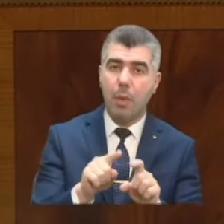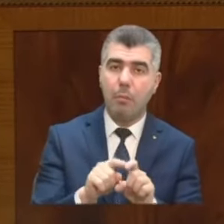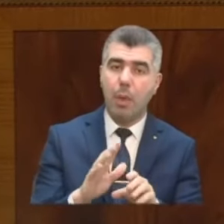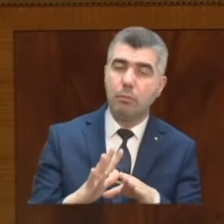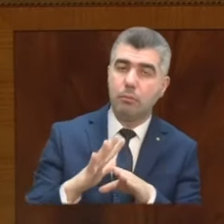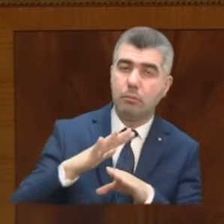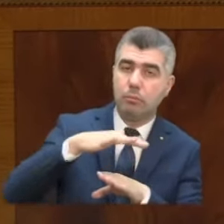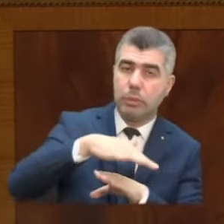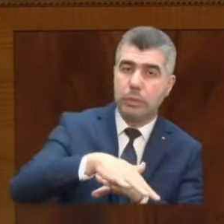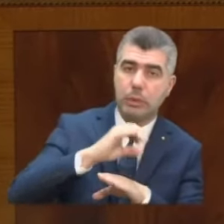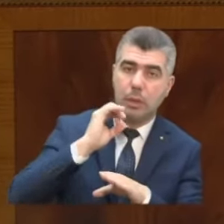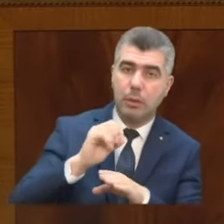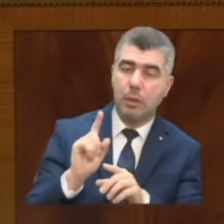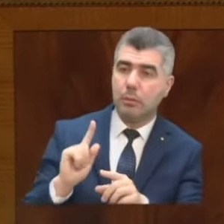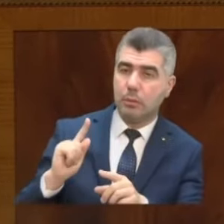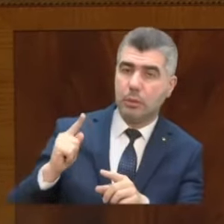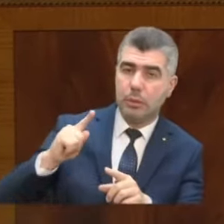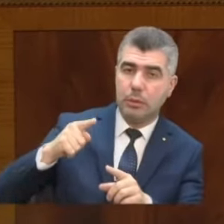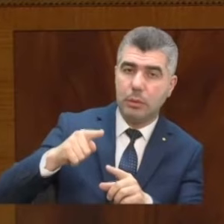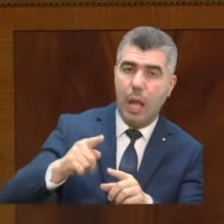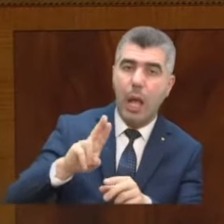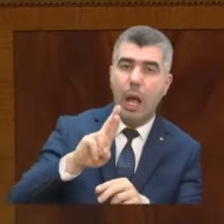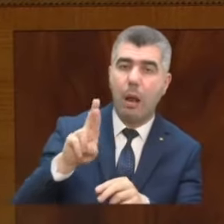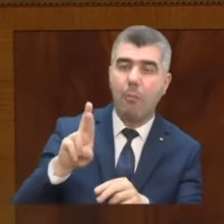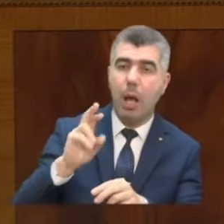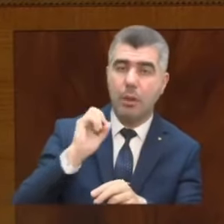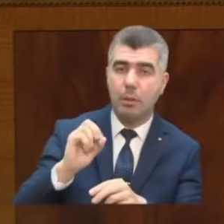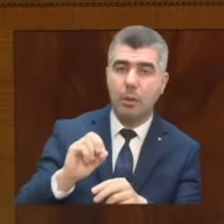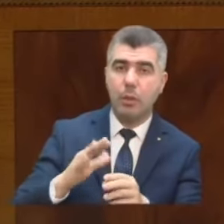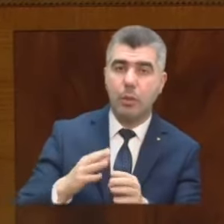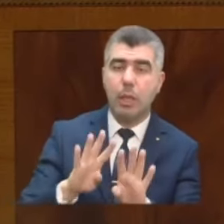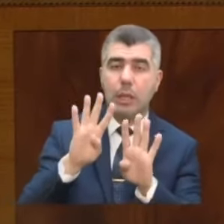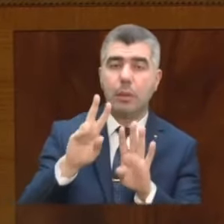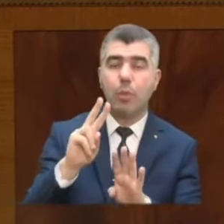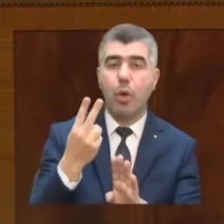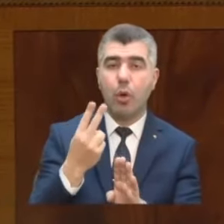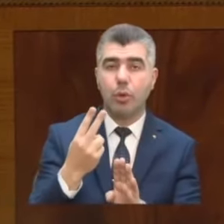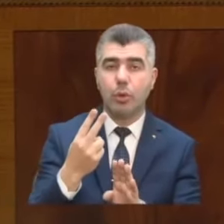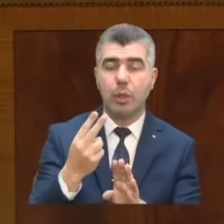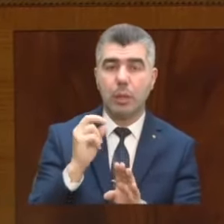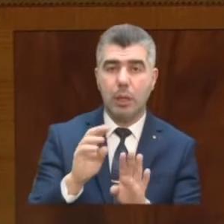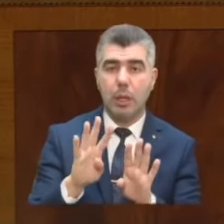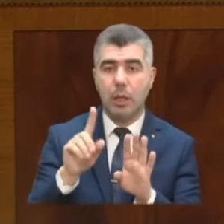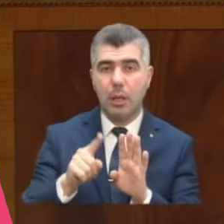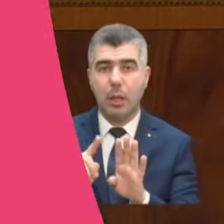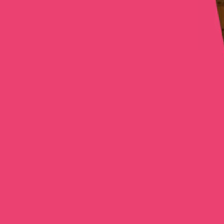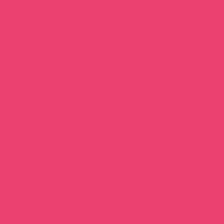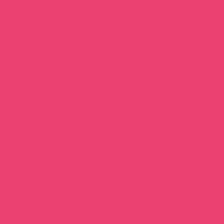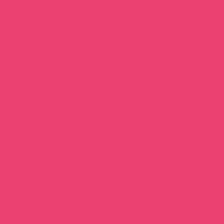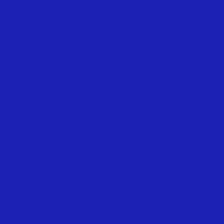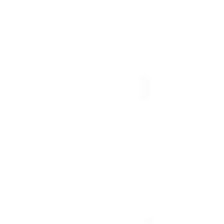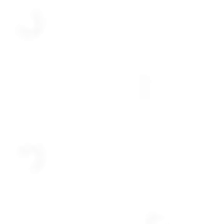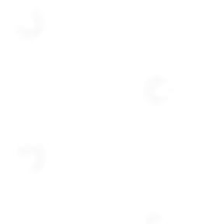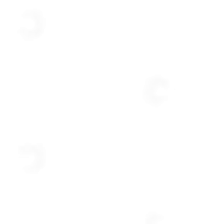السبو الى سد سيدي محمد بن عبد الله من 28 غشت الى 5 فبراير